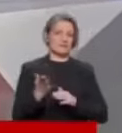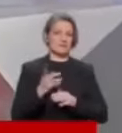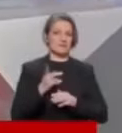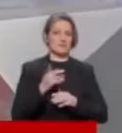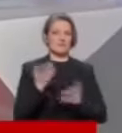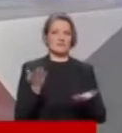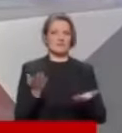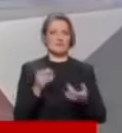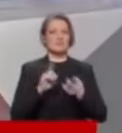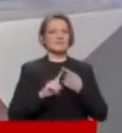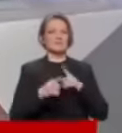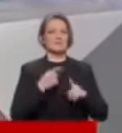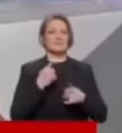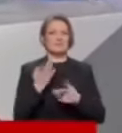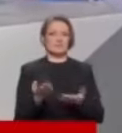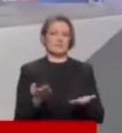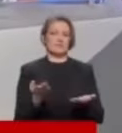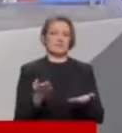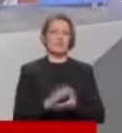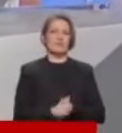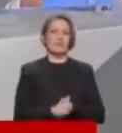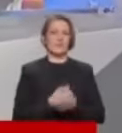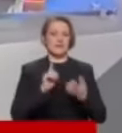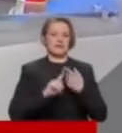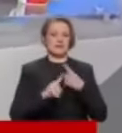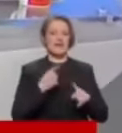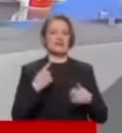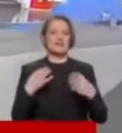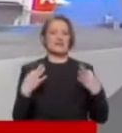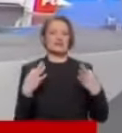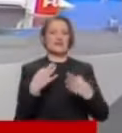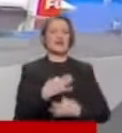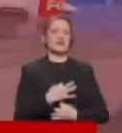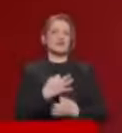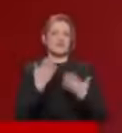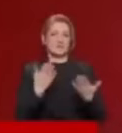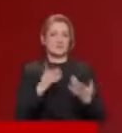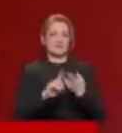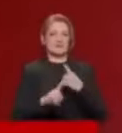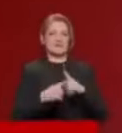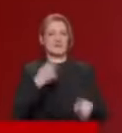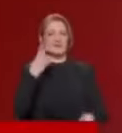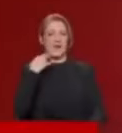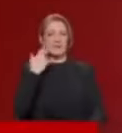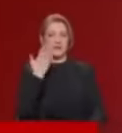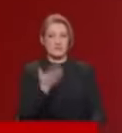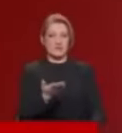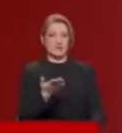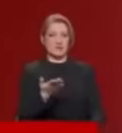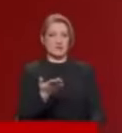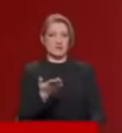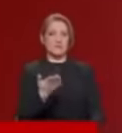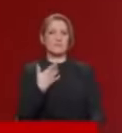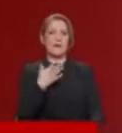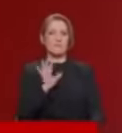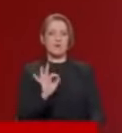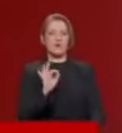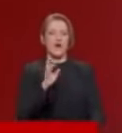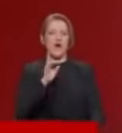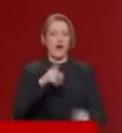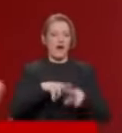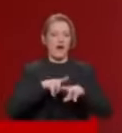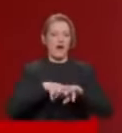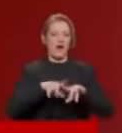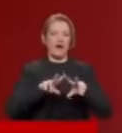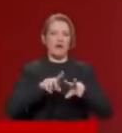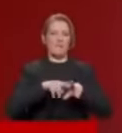siyasi irfan veymiş ve siyasi saygıymış, siyasi terbiyeymiş. Ben böyle bir